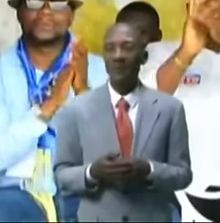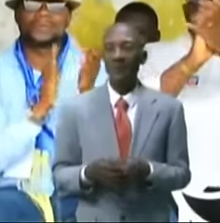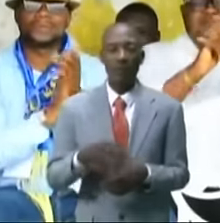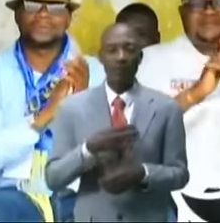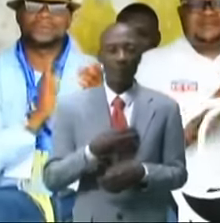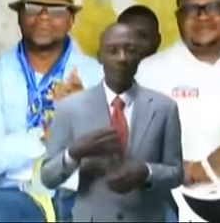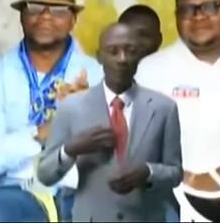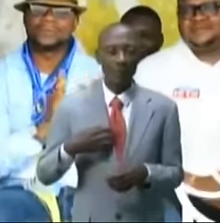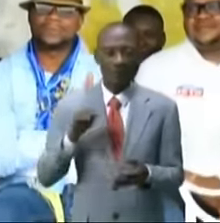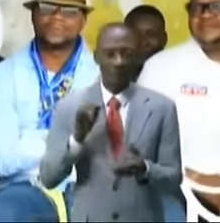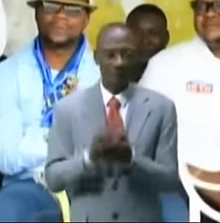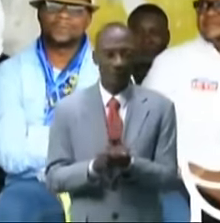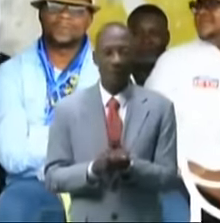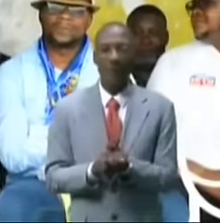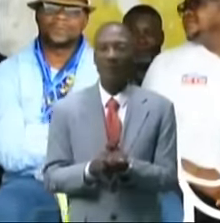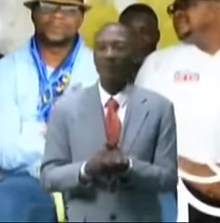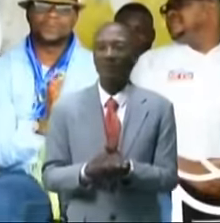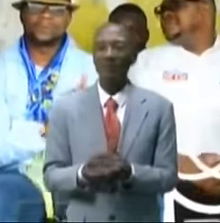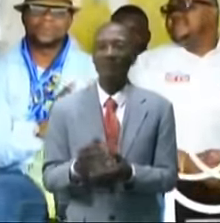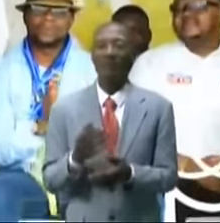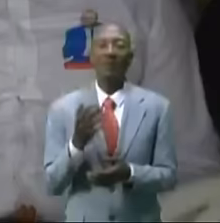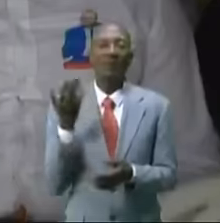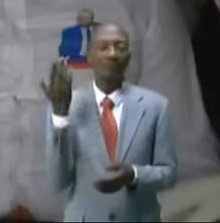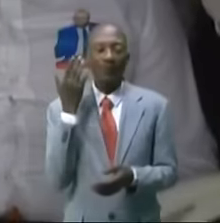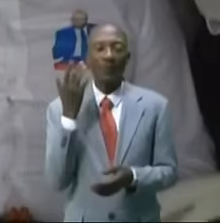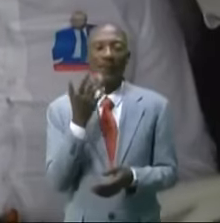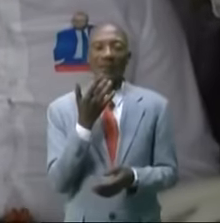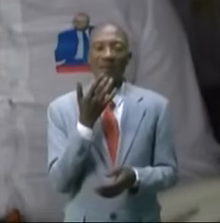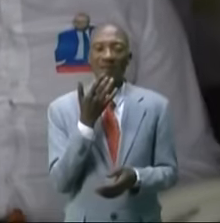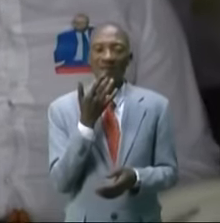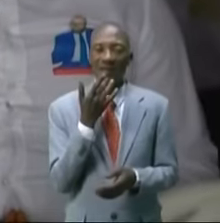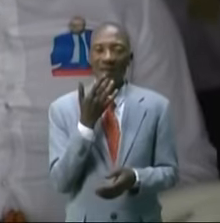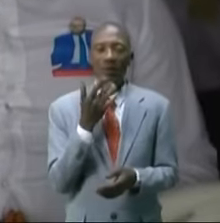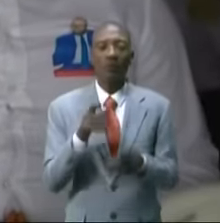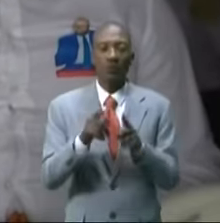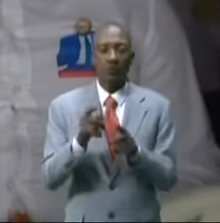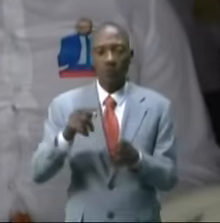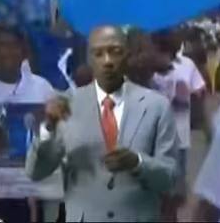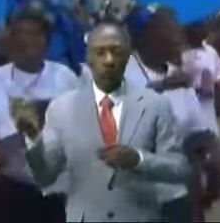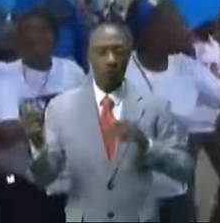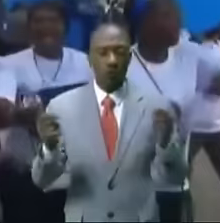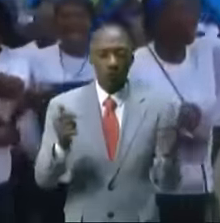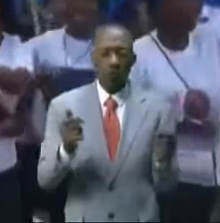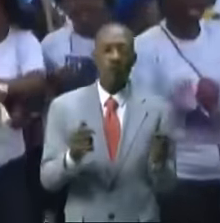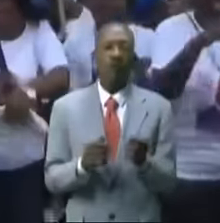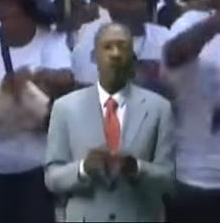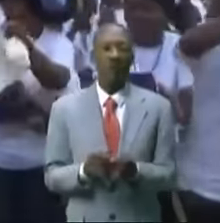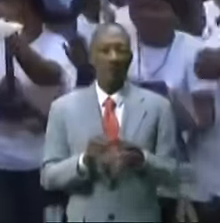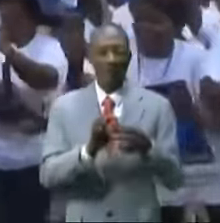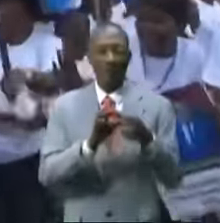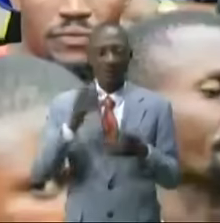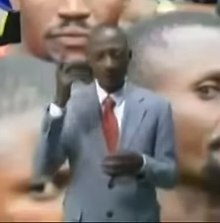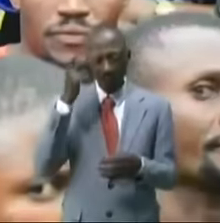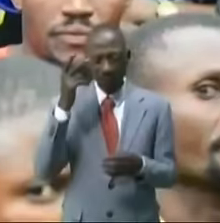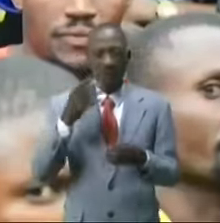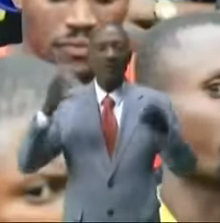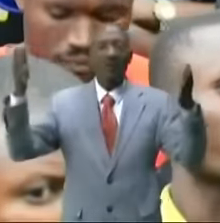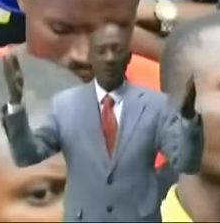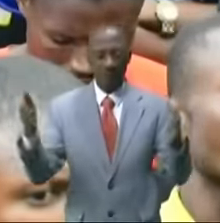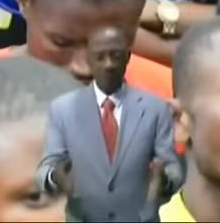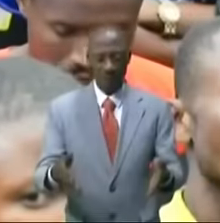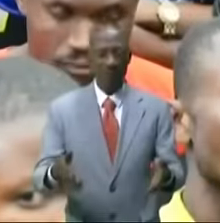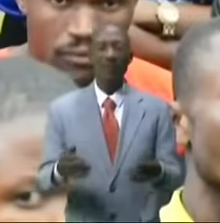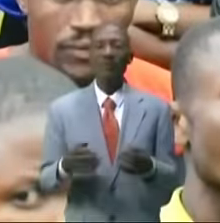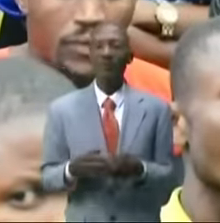Gizenga, Anne Mouba Gizenga, ainsi que plusieurs partenaires politiques ont assisté à cette manifestation haute